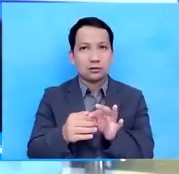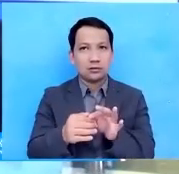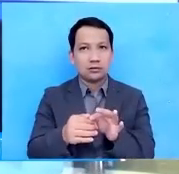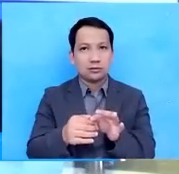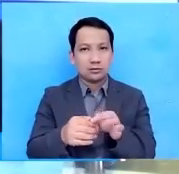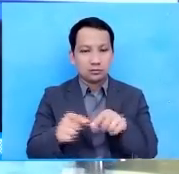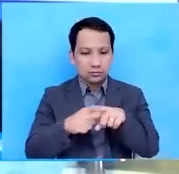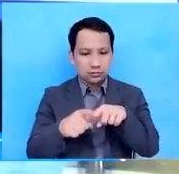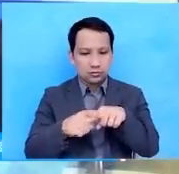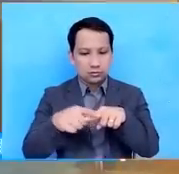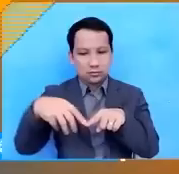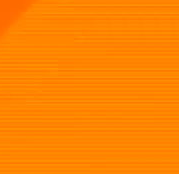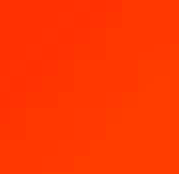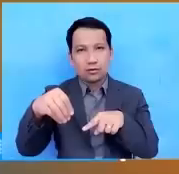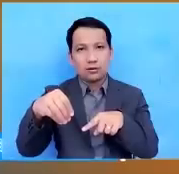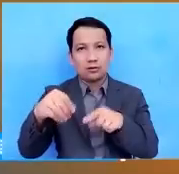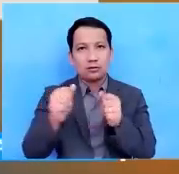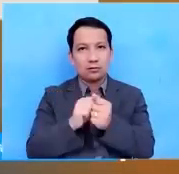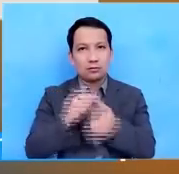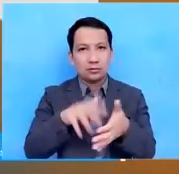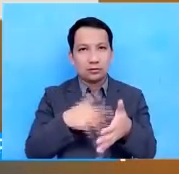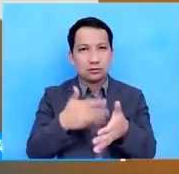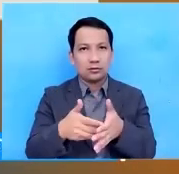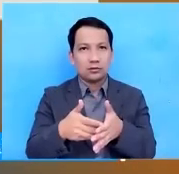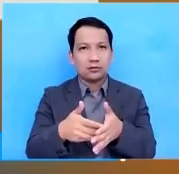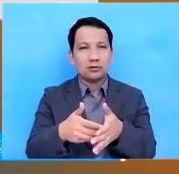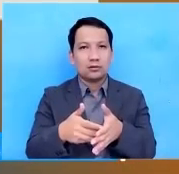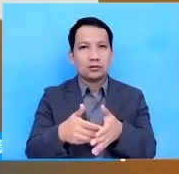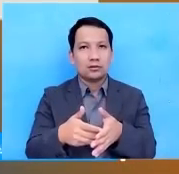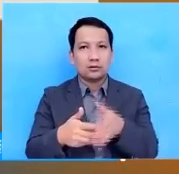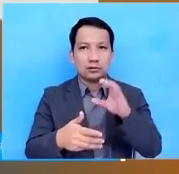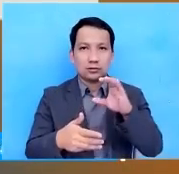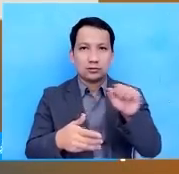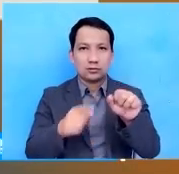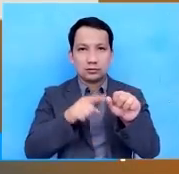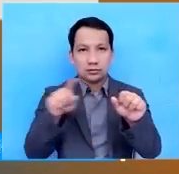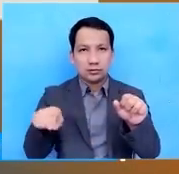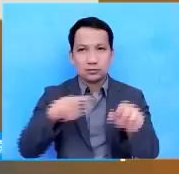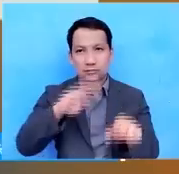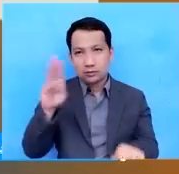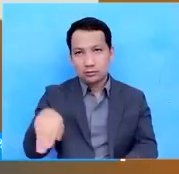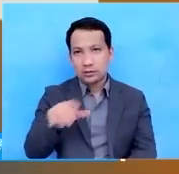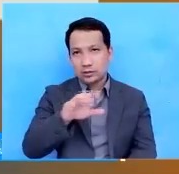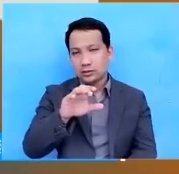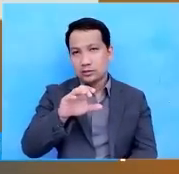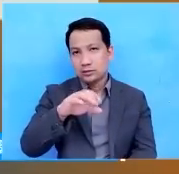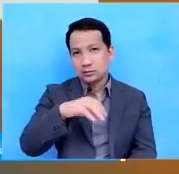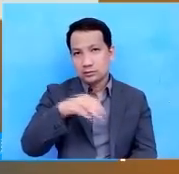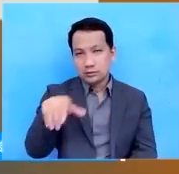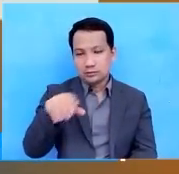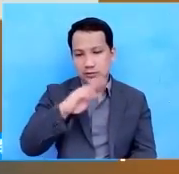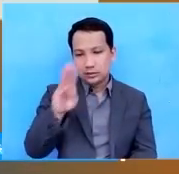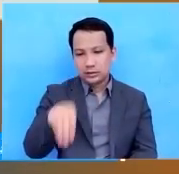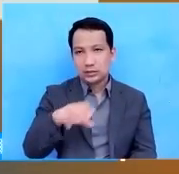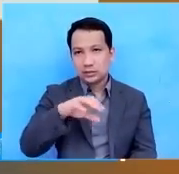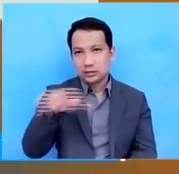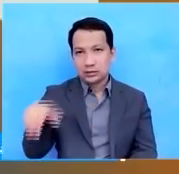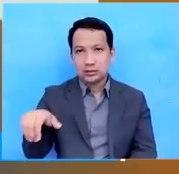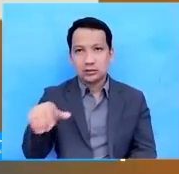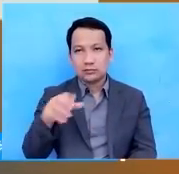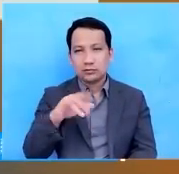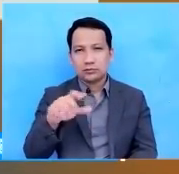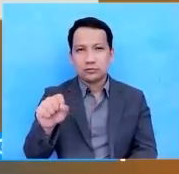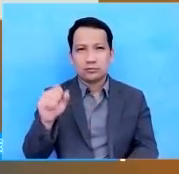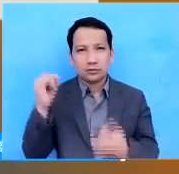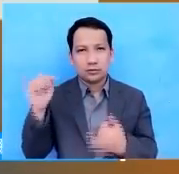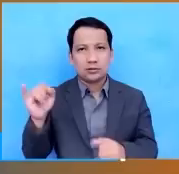outage sa Paliparan. Kabilang sa mga nakansela ang flights ng Cebu Pacific mula Maynila at papunta ng Cagayan, Kawayan Isabela